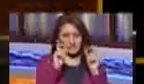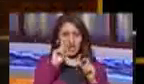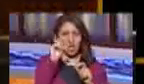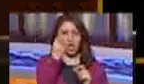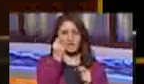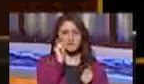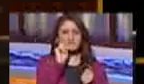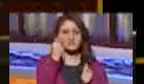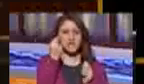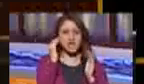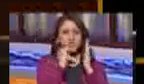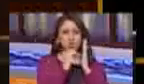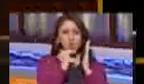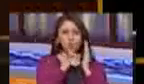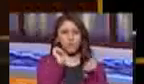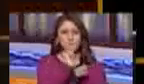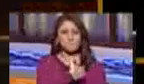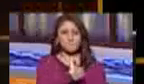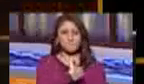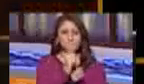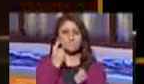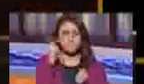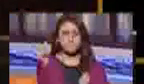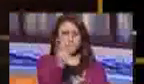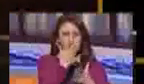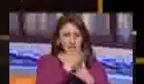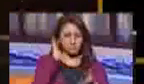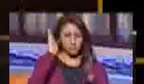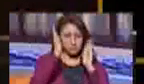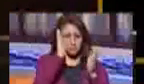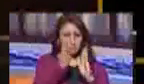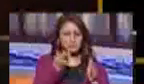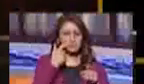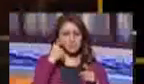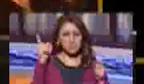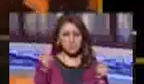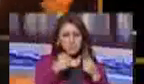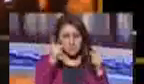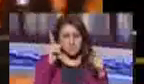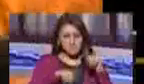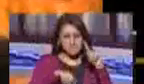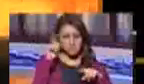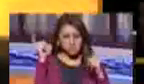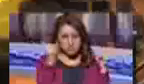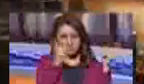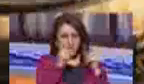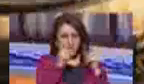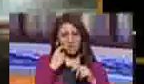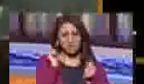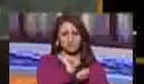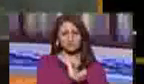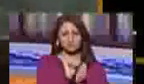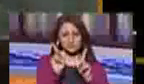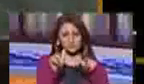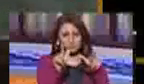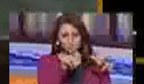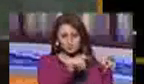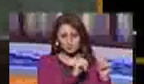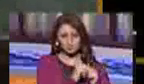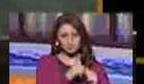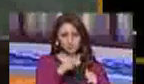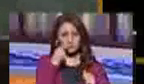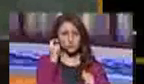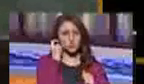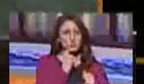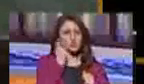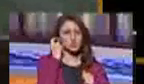ذمة التحقيق بعد أن أمرت النيابة بتسليم حدث لأسرته نظرا لصغر سنه. الدكتور